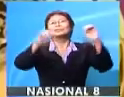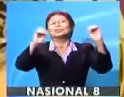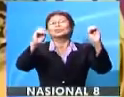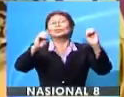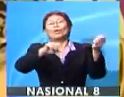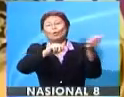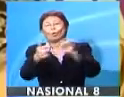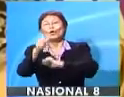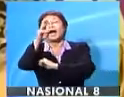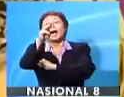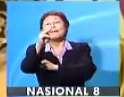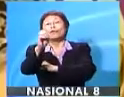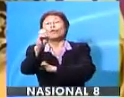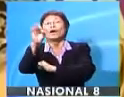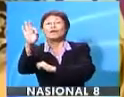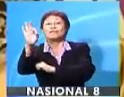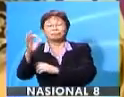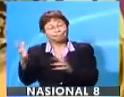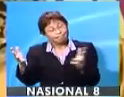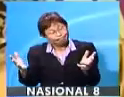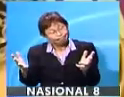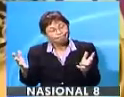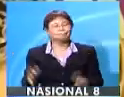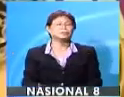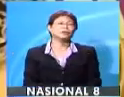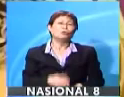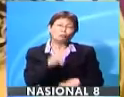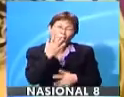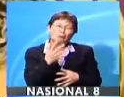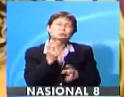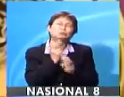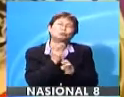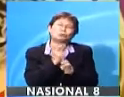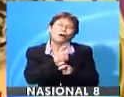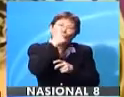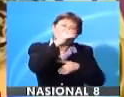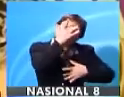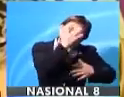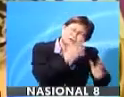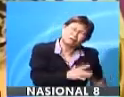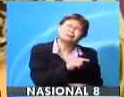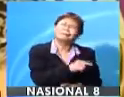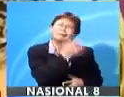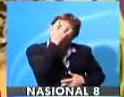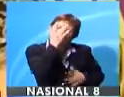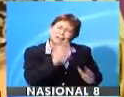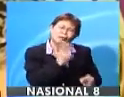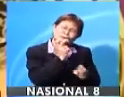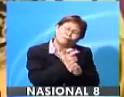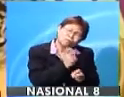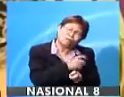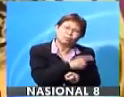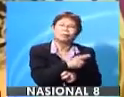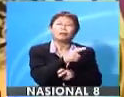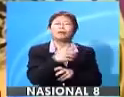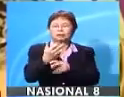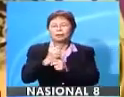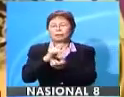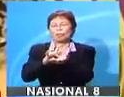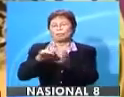Kewangan dan ini mempunyai implikasi khusus kepada pesakit-pesakit yang mendapat rawatan daripada sektor